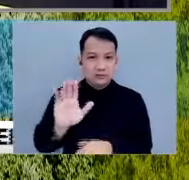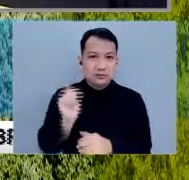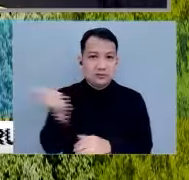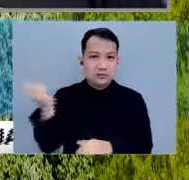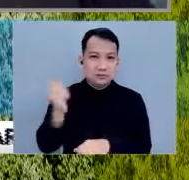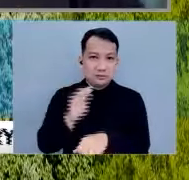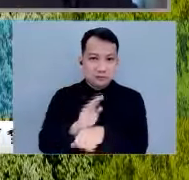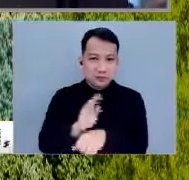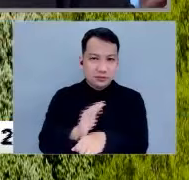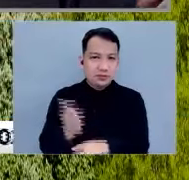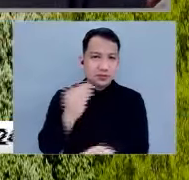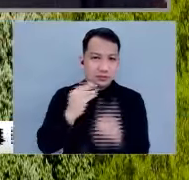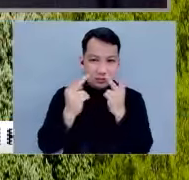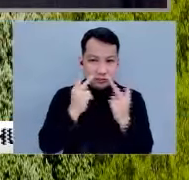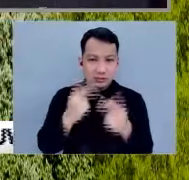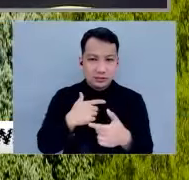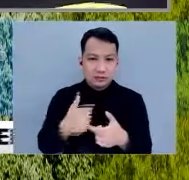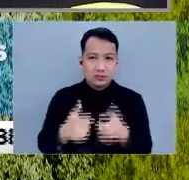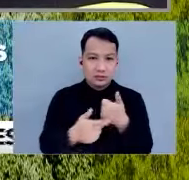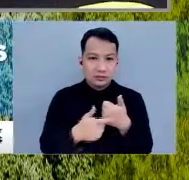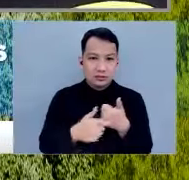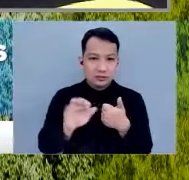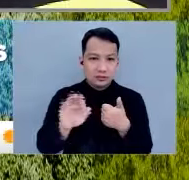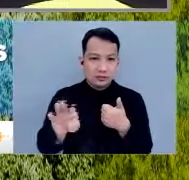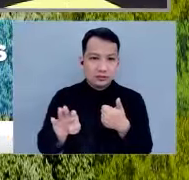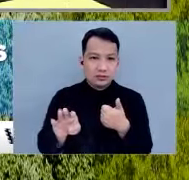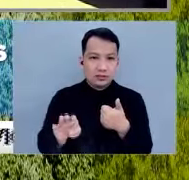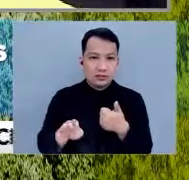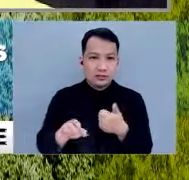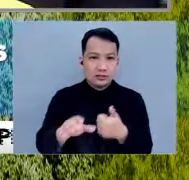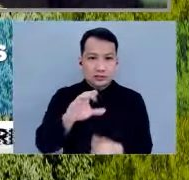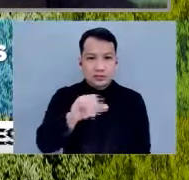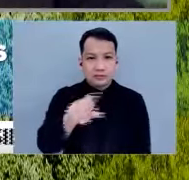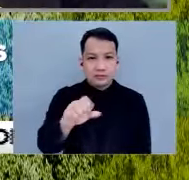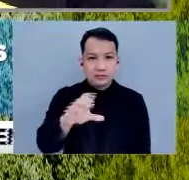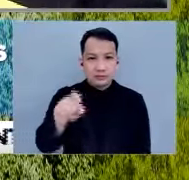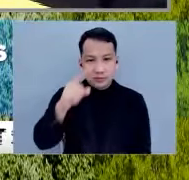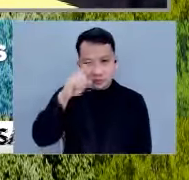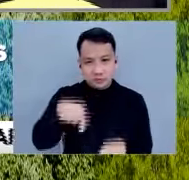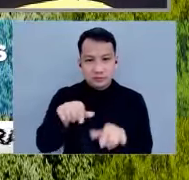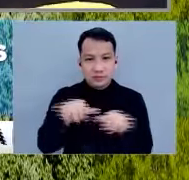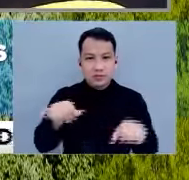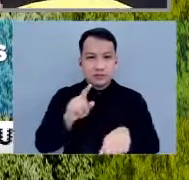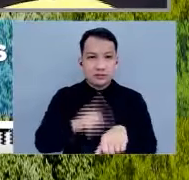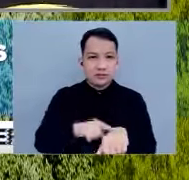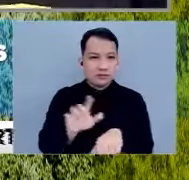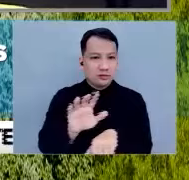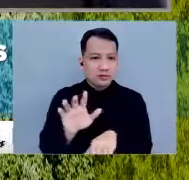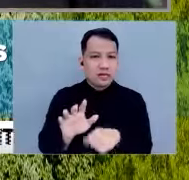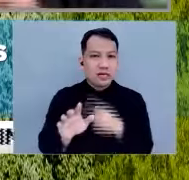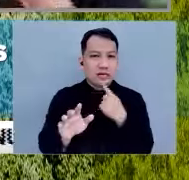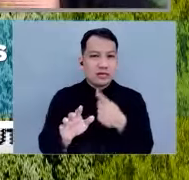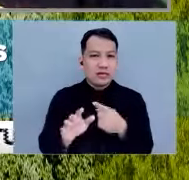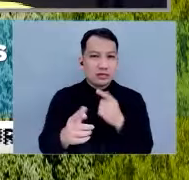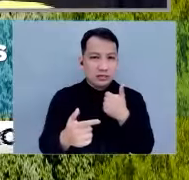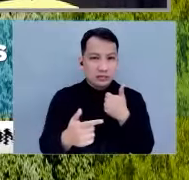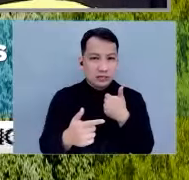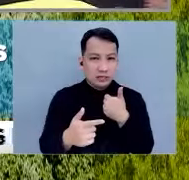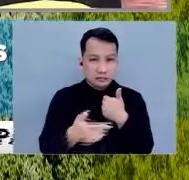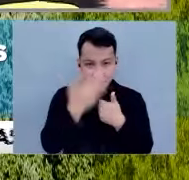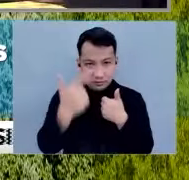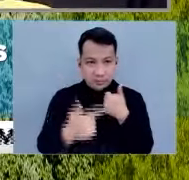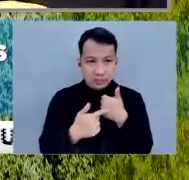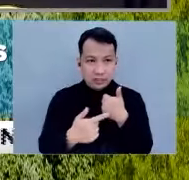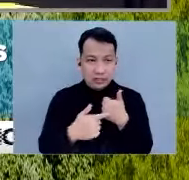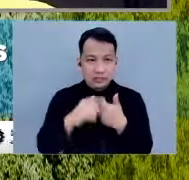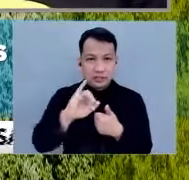please visit and like the official Facebook page of Cavite mascot rentals at the same time huwag nating kakalimutan na i-like ang aming Instagram and